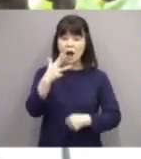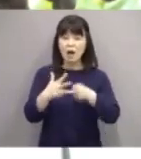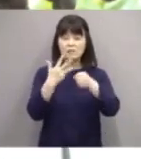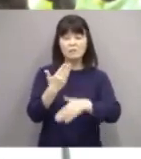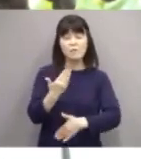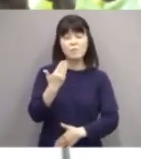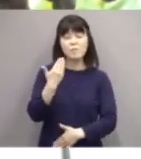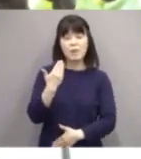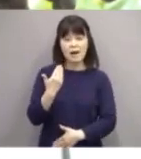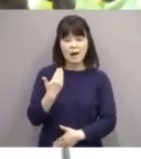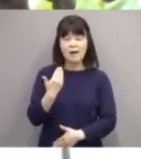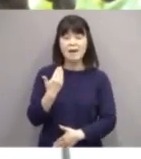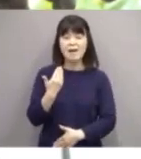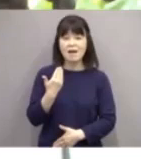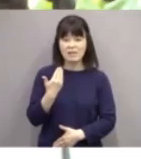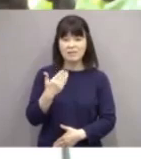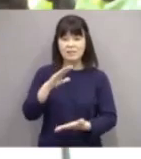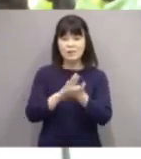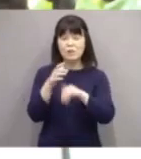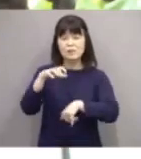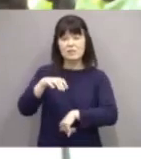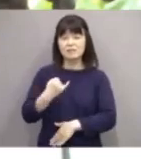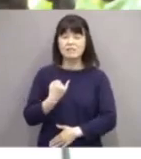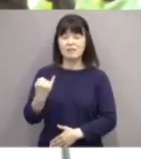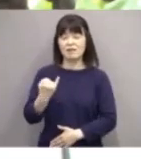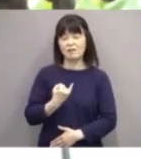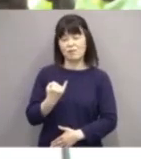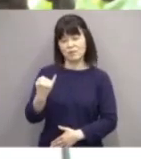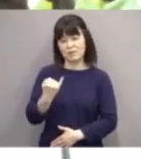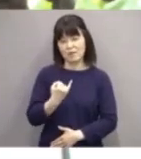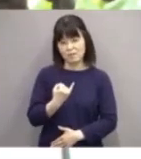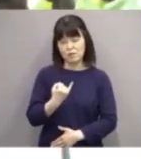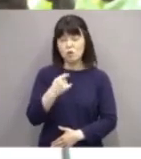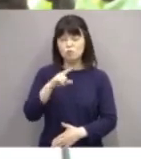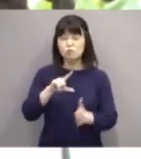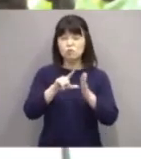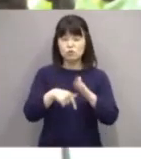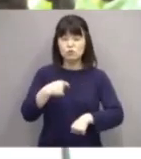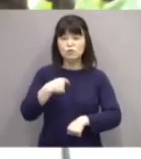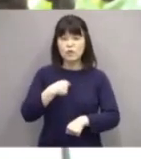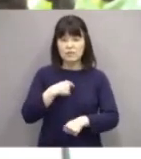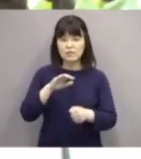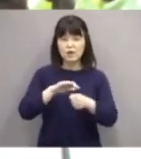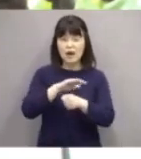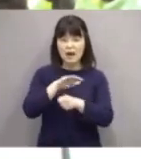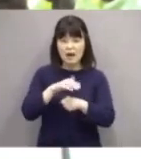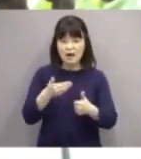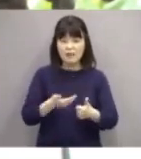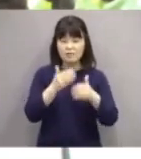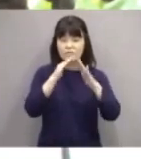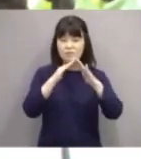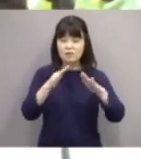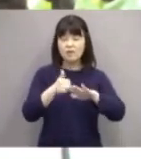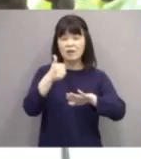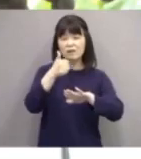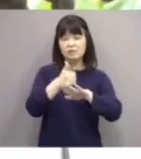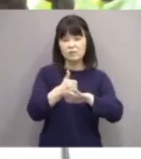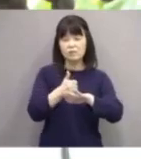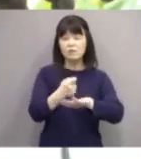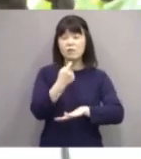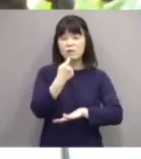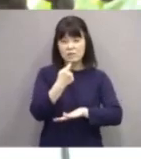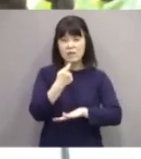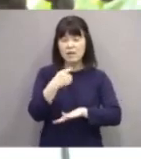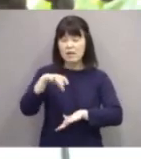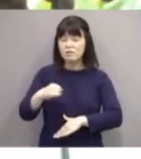らい前に、通ってまして、で当時私愛育会の会長をしておりまして、でその頃園長